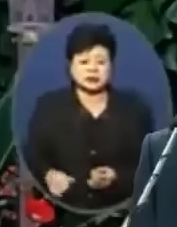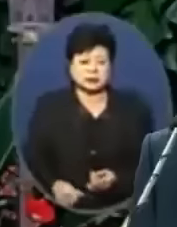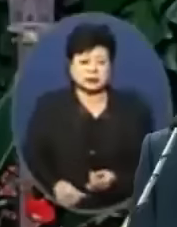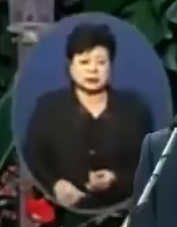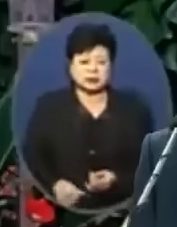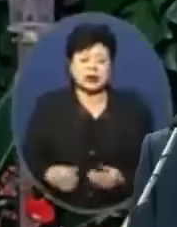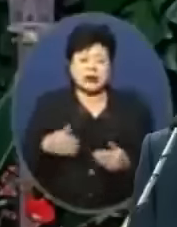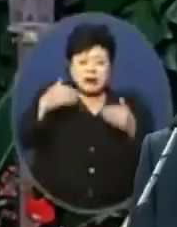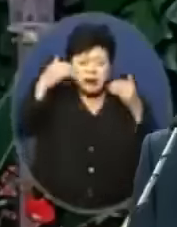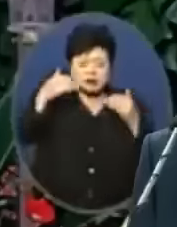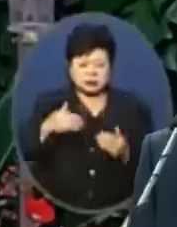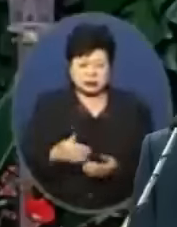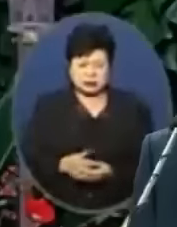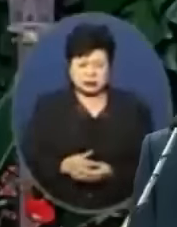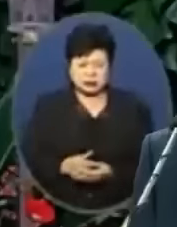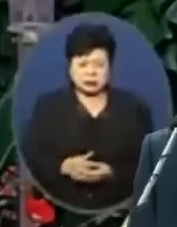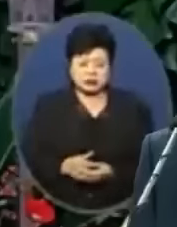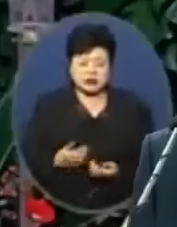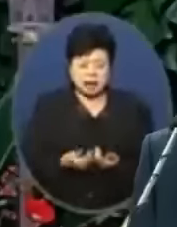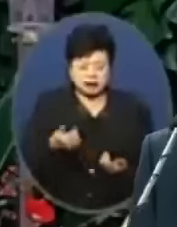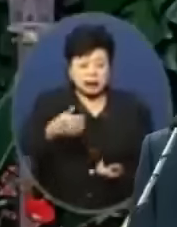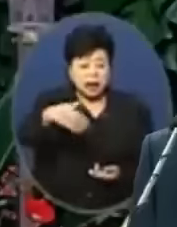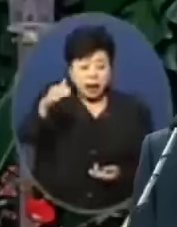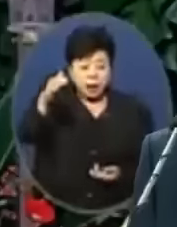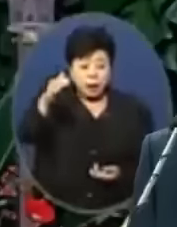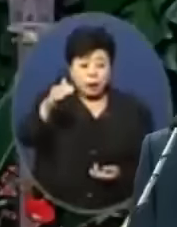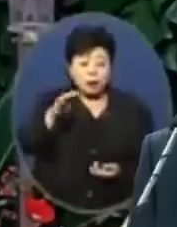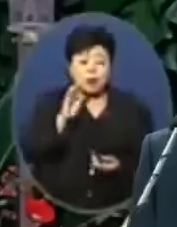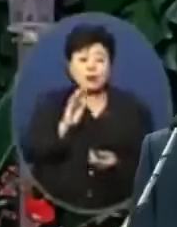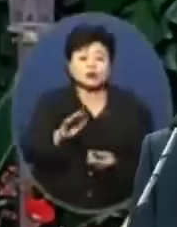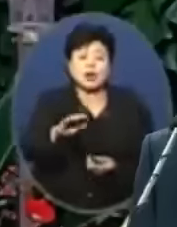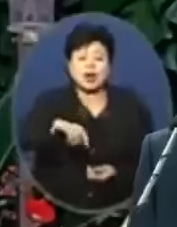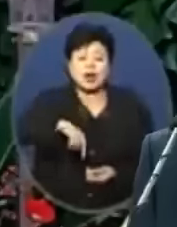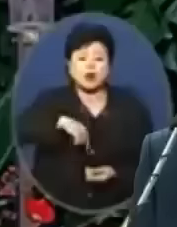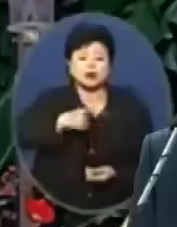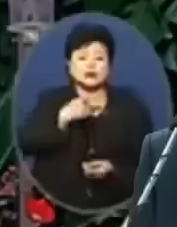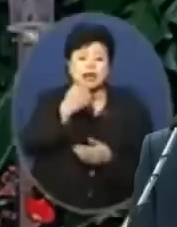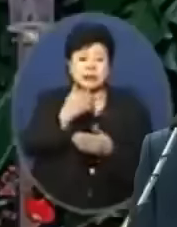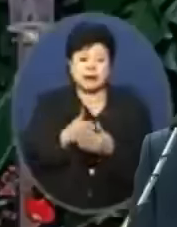키워서 세상으로 내보내고 난 다음에